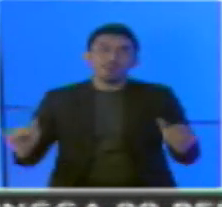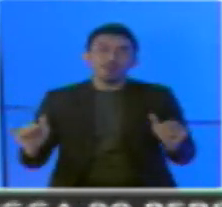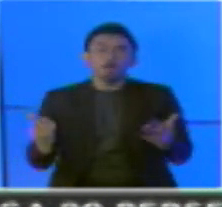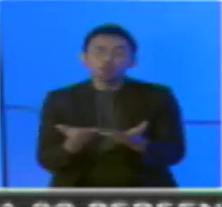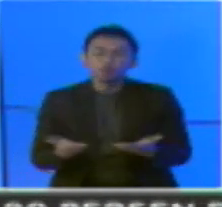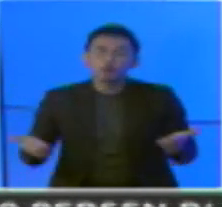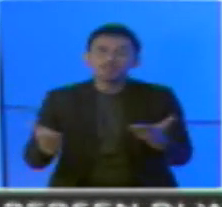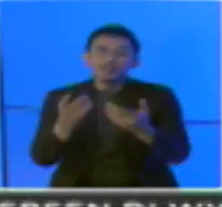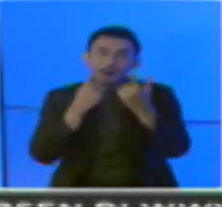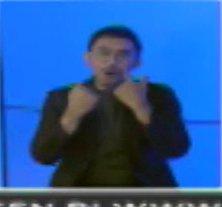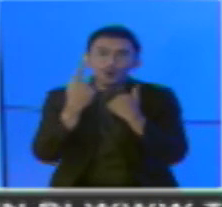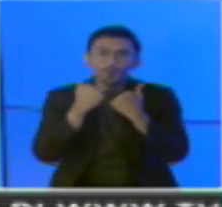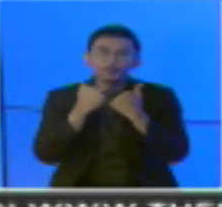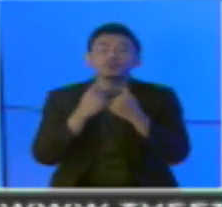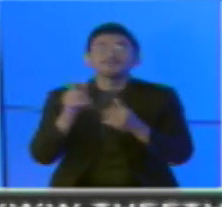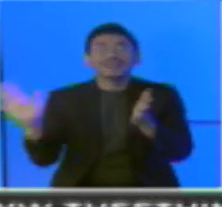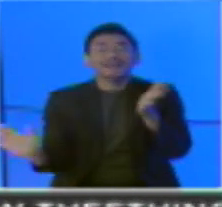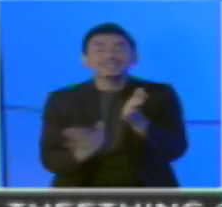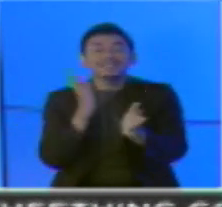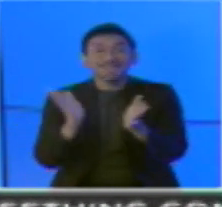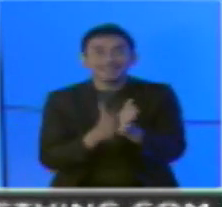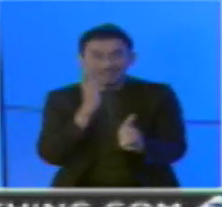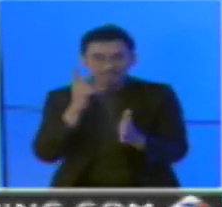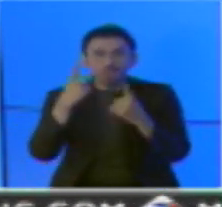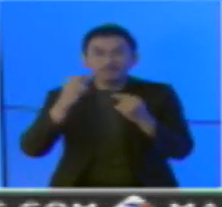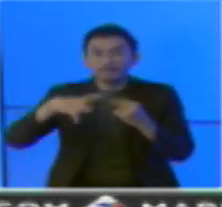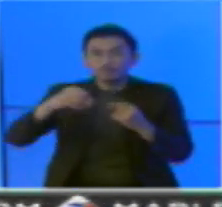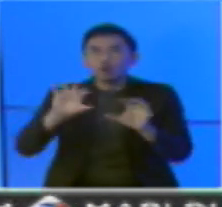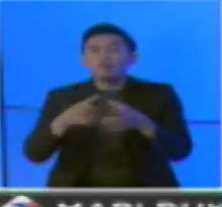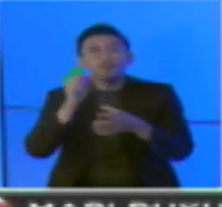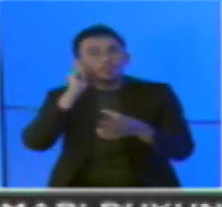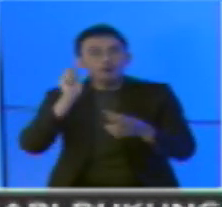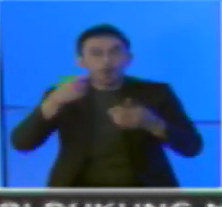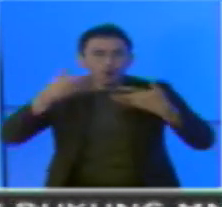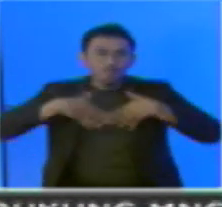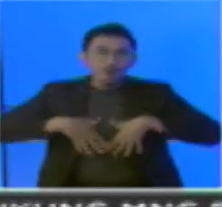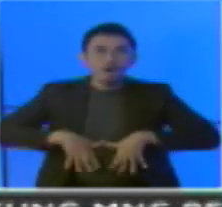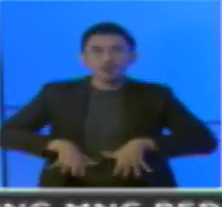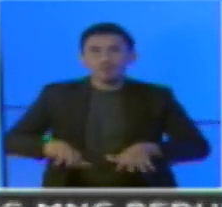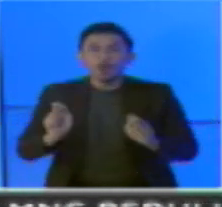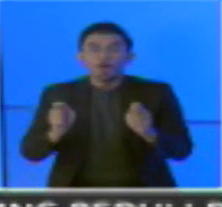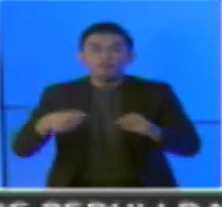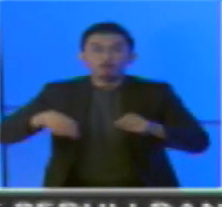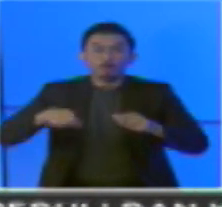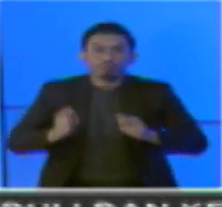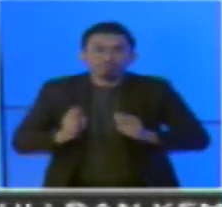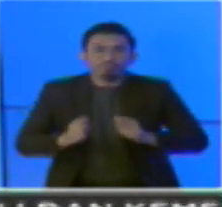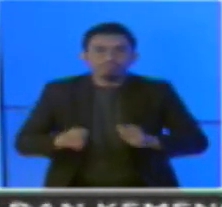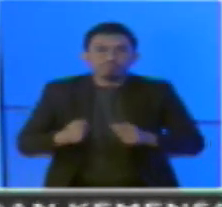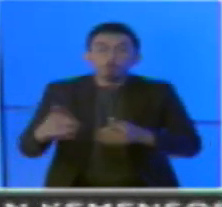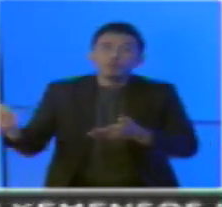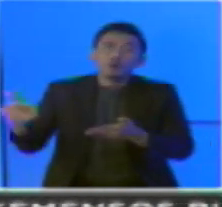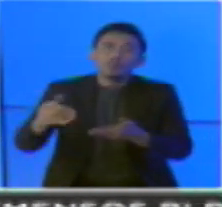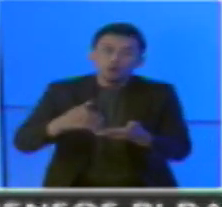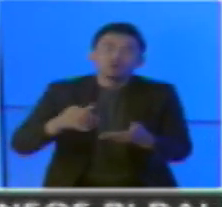haru. Sementara di Gresik, Jawa Timur, sekelompok perempuan memakai kebaya sambil mengendarai gerobak motor, serta mengumpulkan sampah dan juga